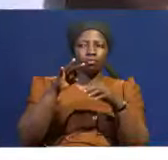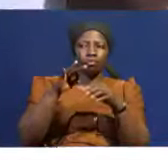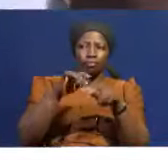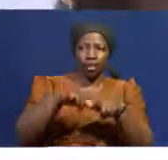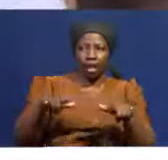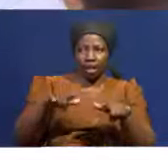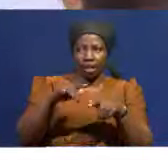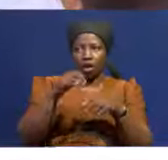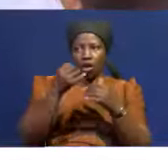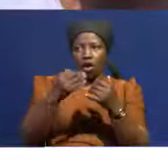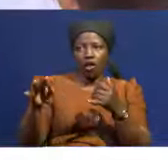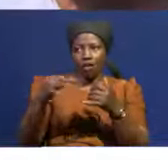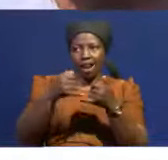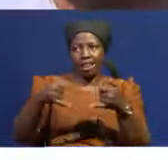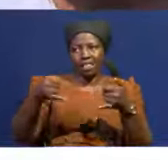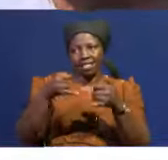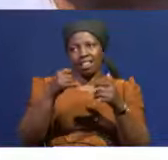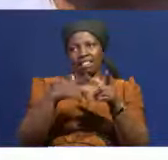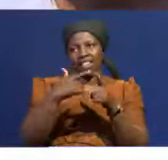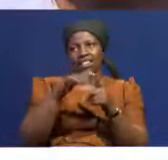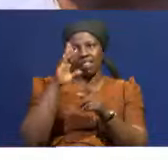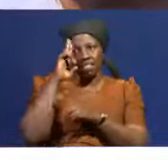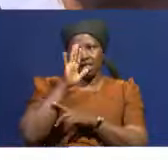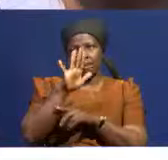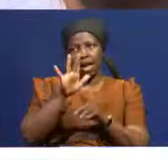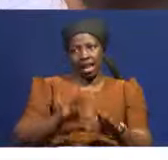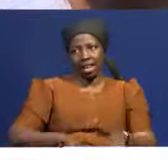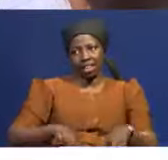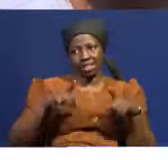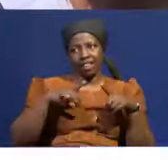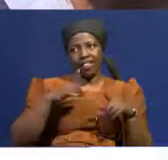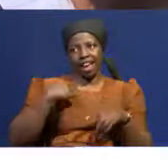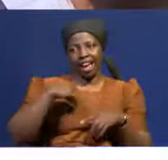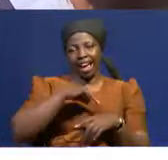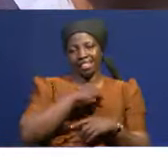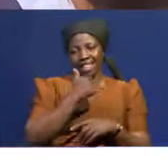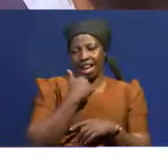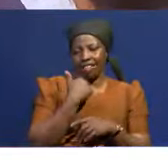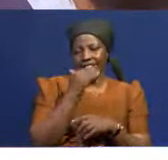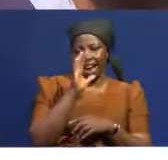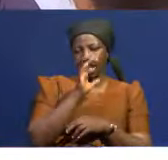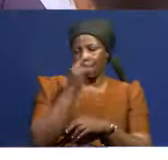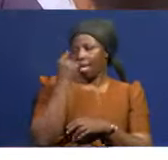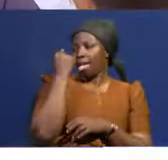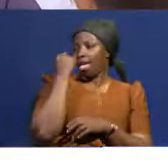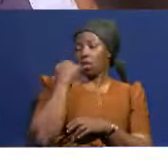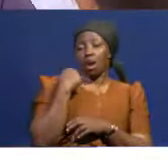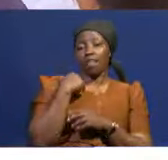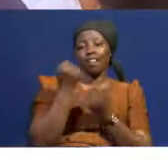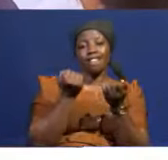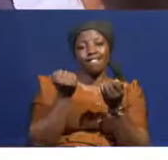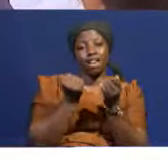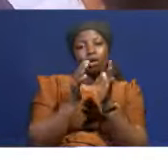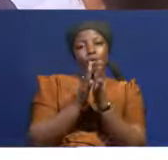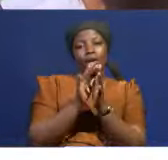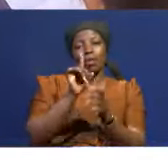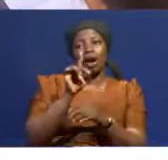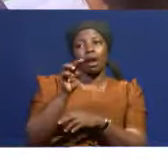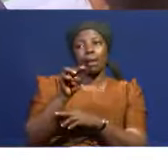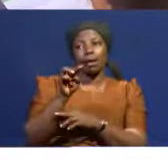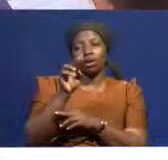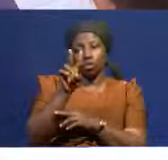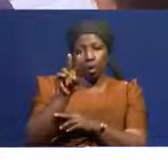yao. Tunabeba abiria lakini ni kambe umembeba na mkokoteni. Uko na gari ya milioni mbili na unabeba 198 ya